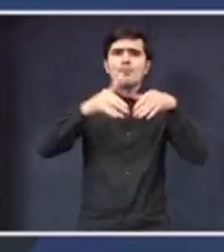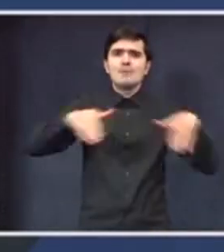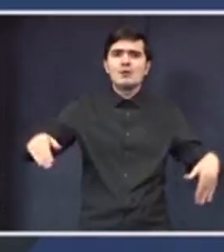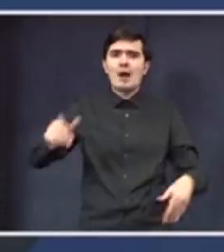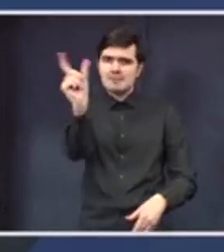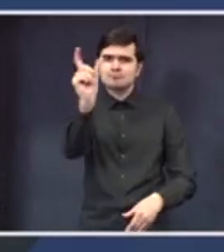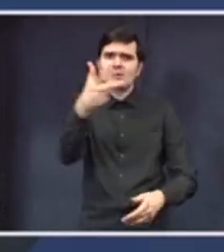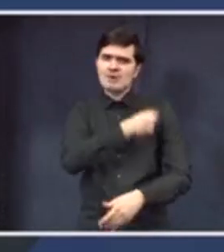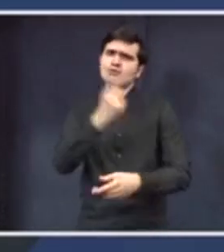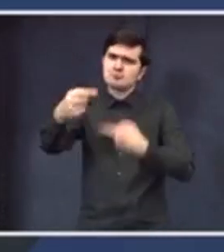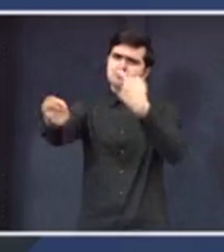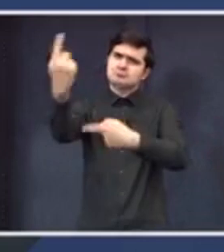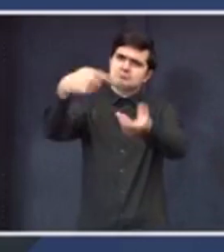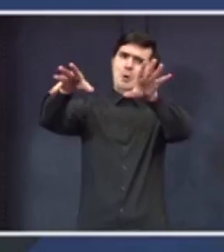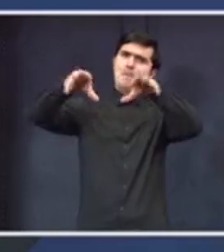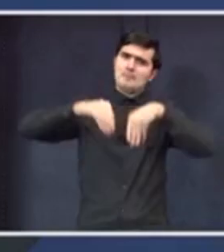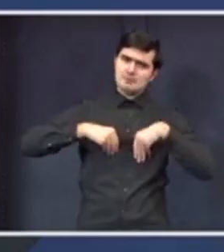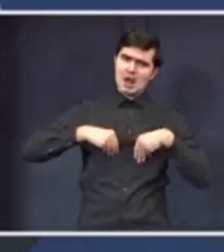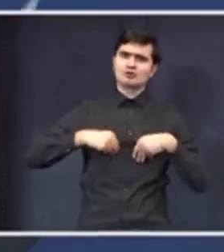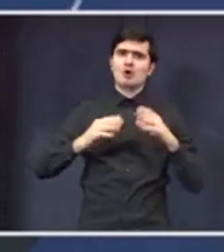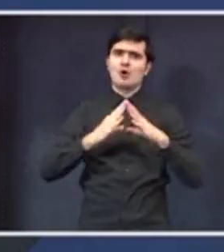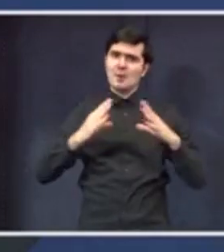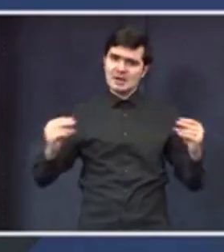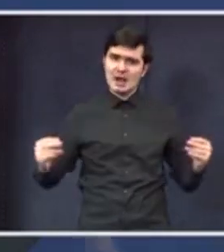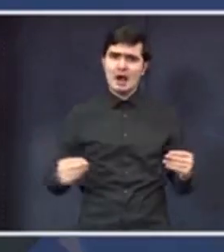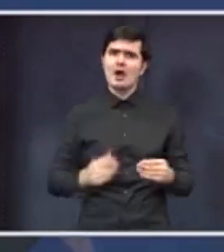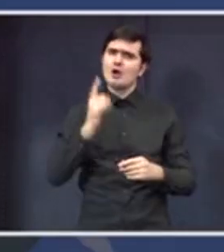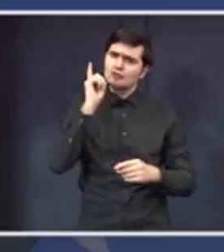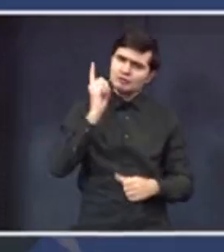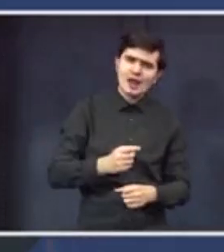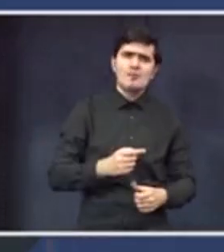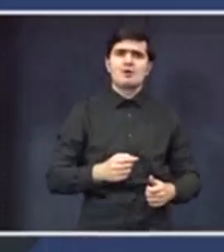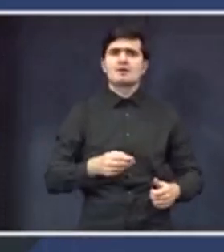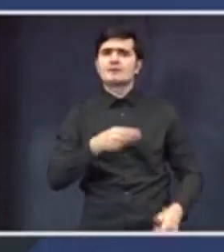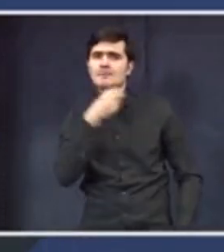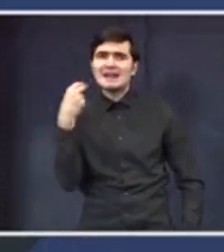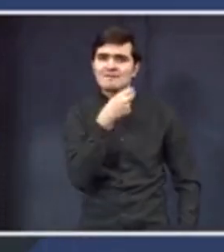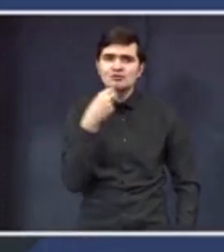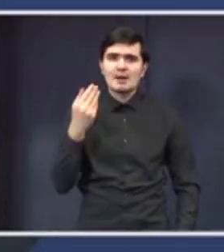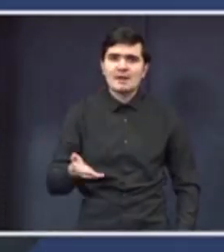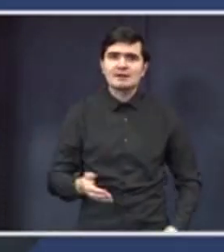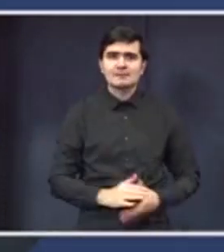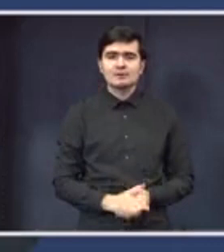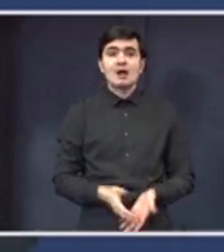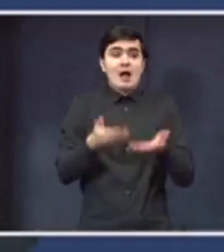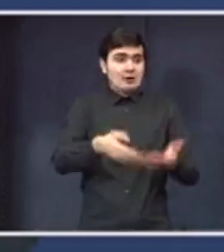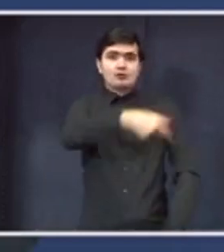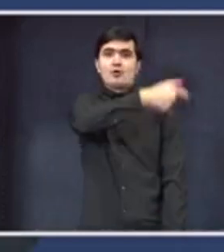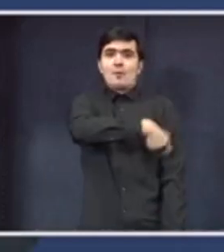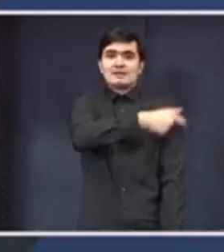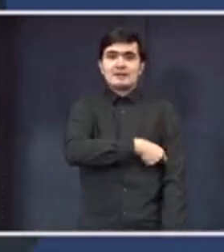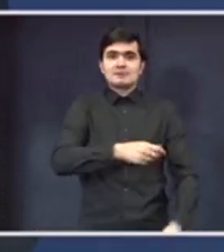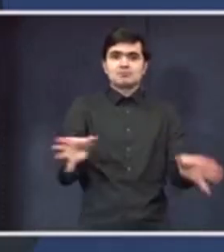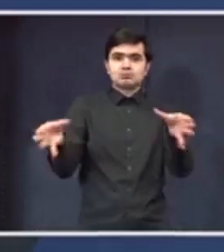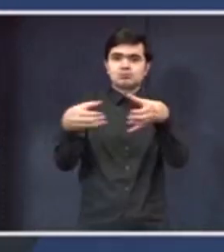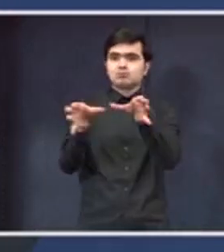doze de vaccin pe care trebuie să beneficiem de acest lucru. Acest comitet interministerial,